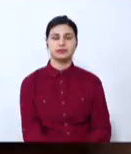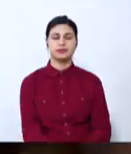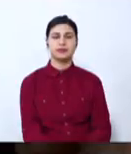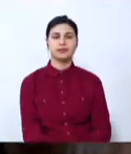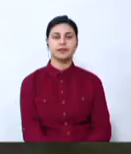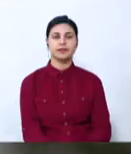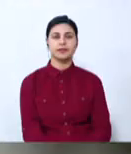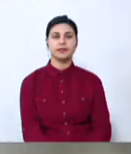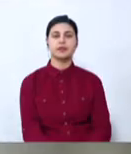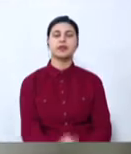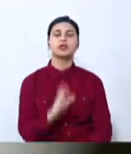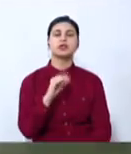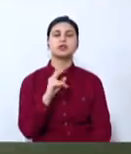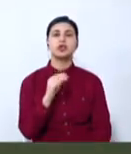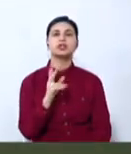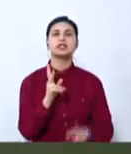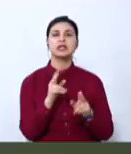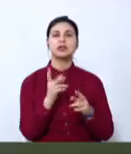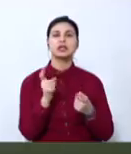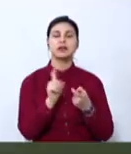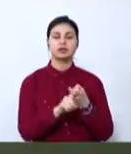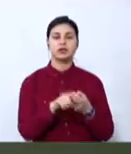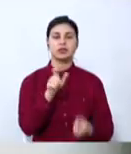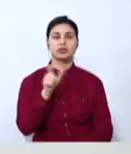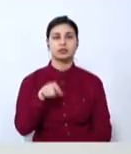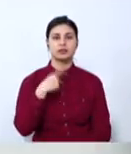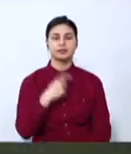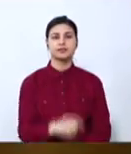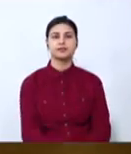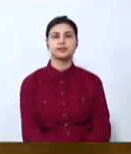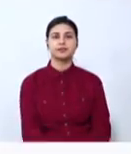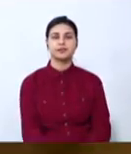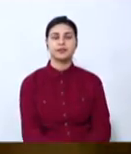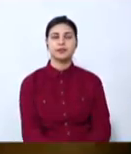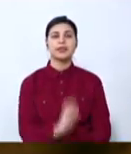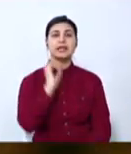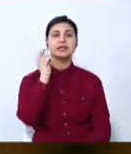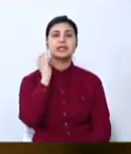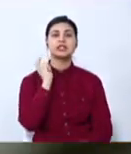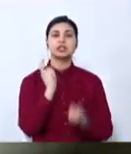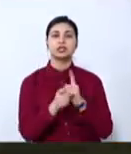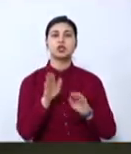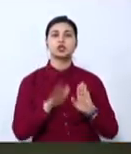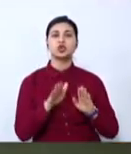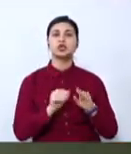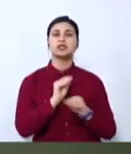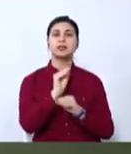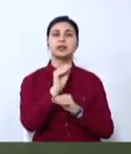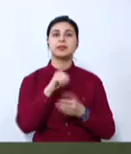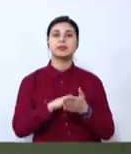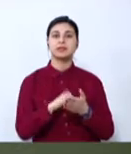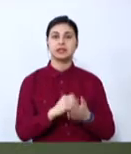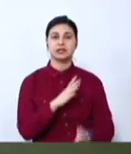წონის კლებასთან დაკავშირებული რჩევები ნუტრიციოლოგებისგან. Stressis შესაძლოა წონის მატების მიზეზი